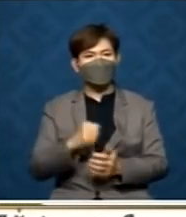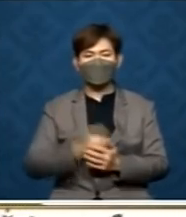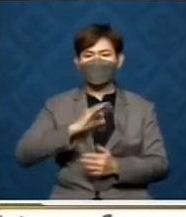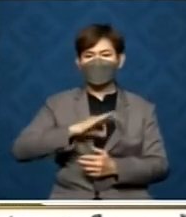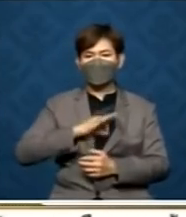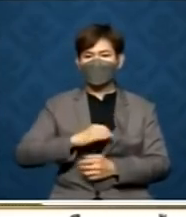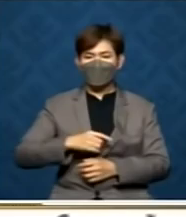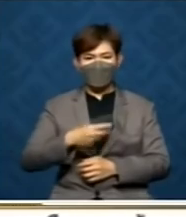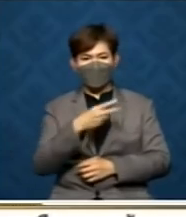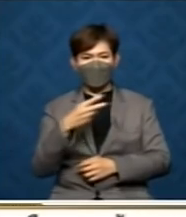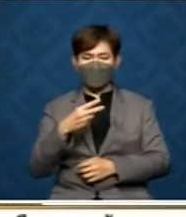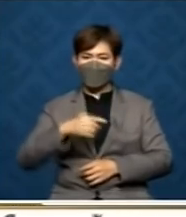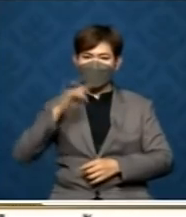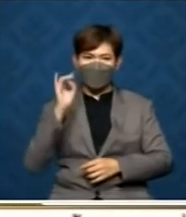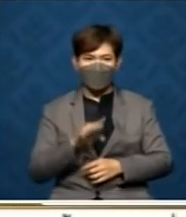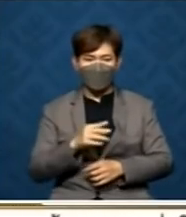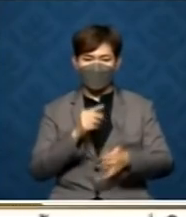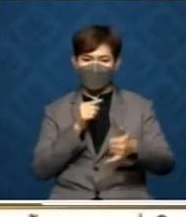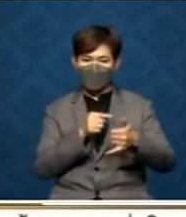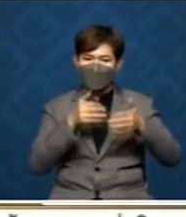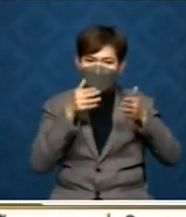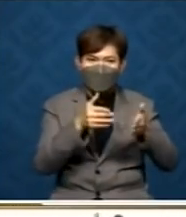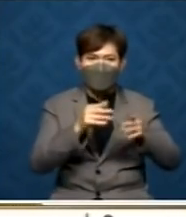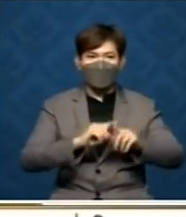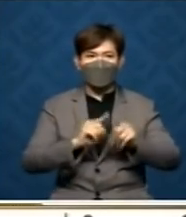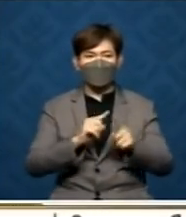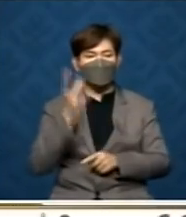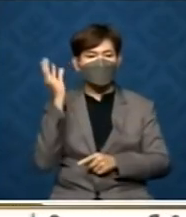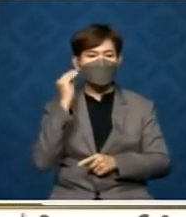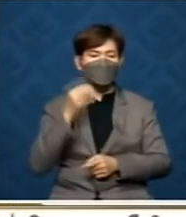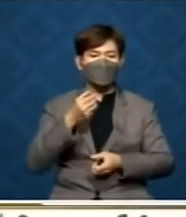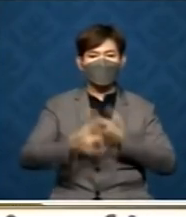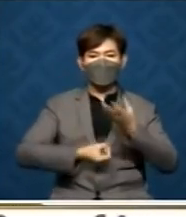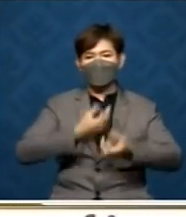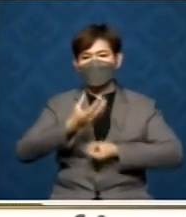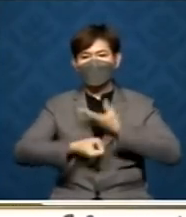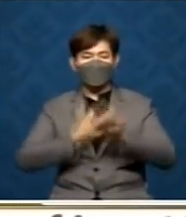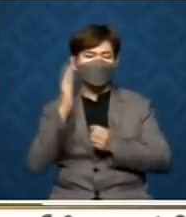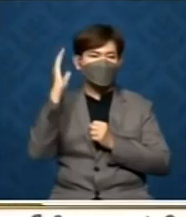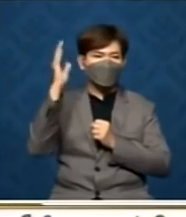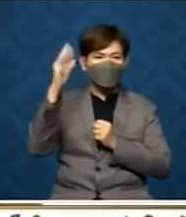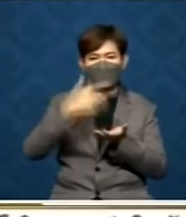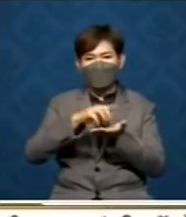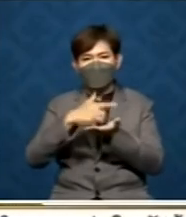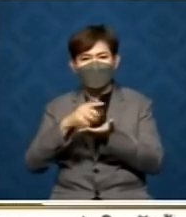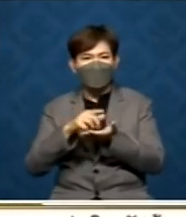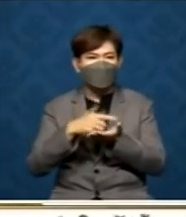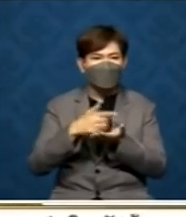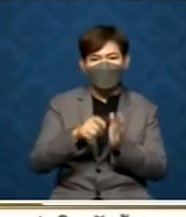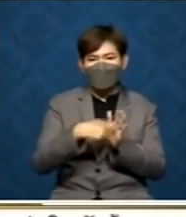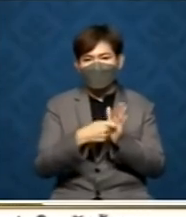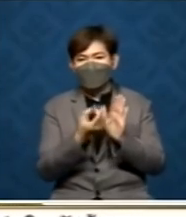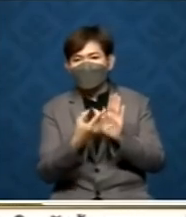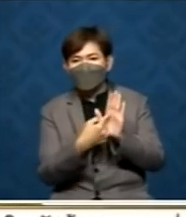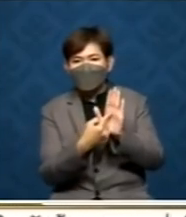รุนแรงภาษามันกันหนักจริงมีกระเพาะฟังไปฟังมาฟังเพื่อนเขาระบายบ้างเพื่อนเขาได้แถลงแสดงเหตุผล